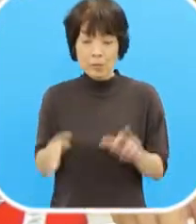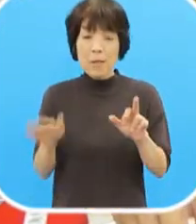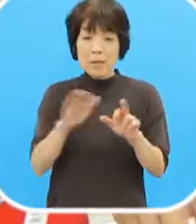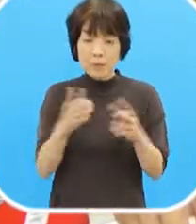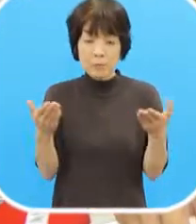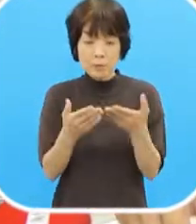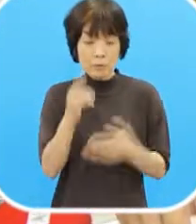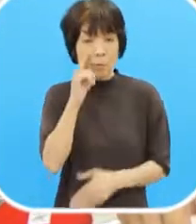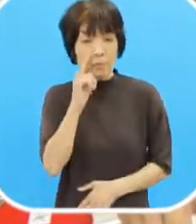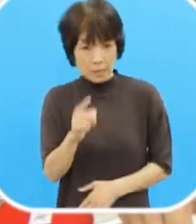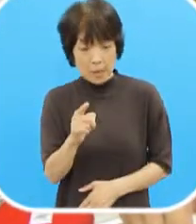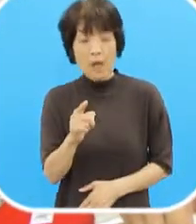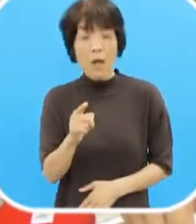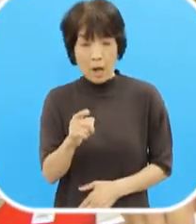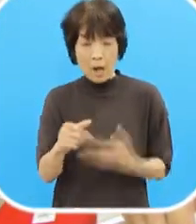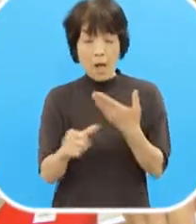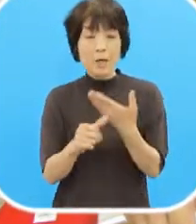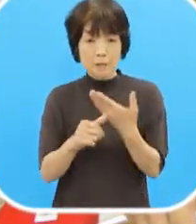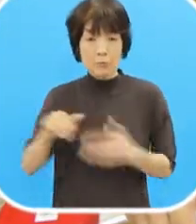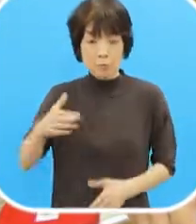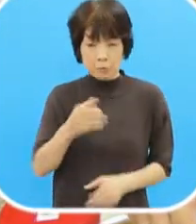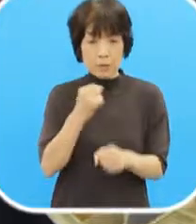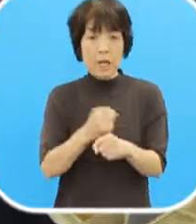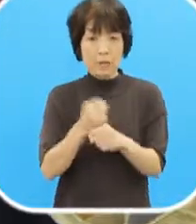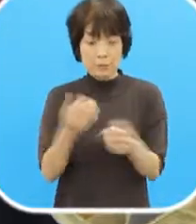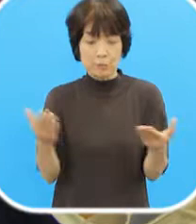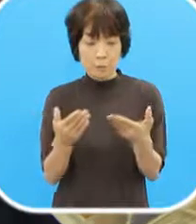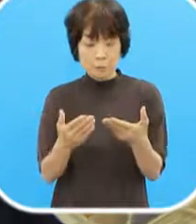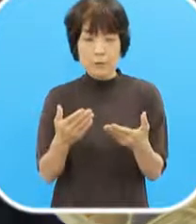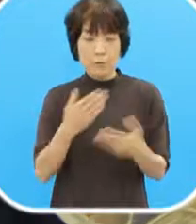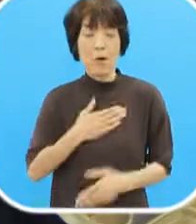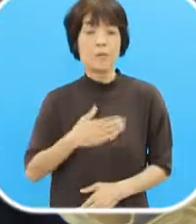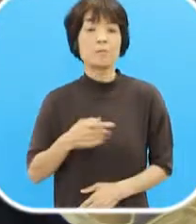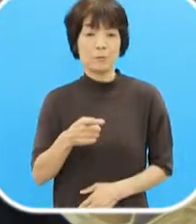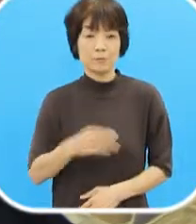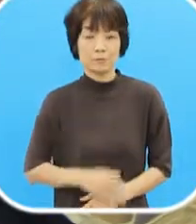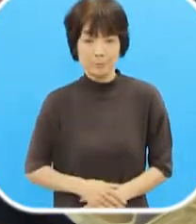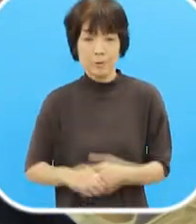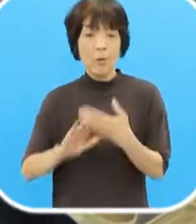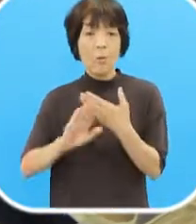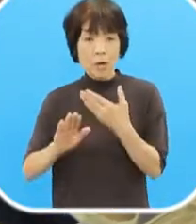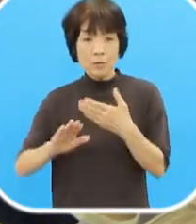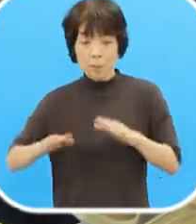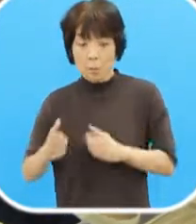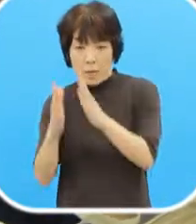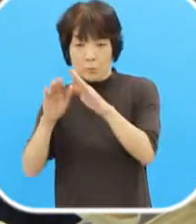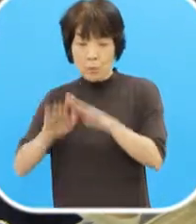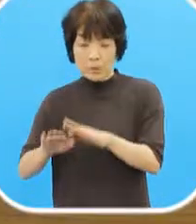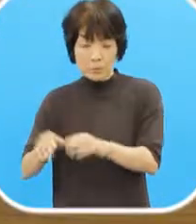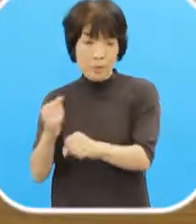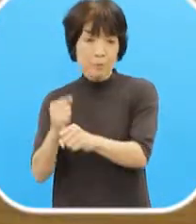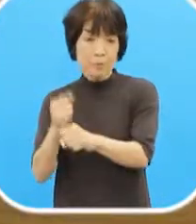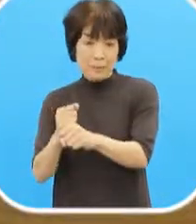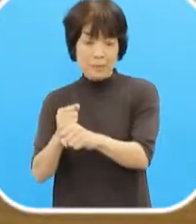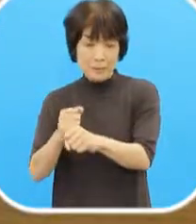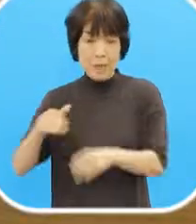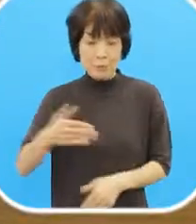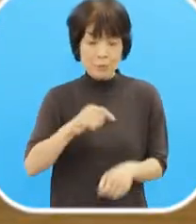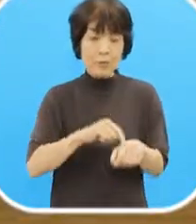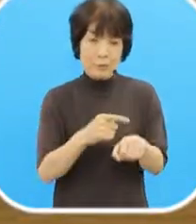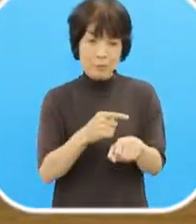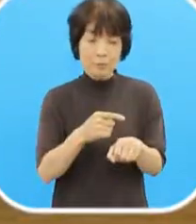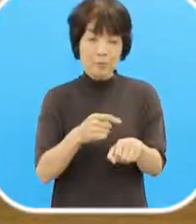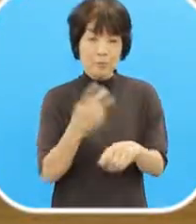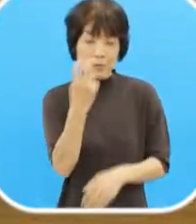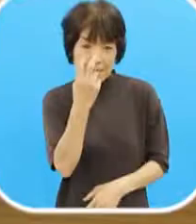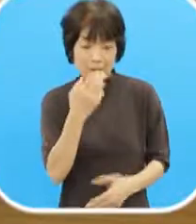センターの仕事を見ることでですね、はい、秋田県の水産業に触れることができます。他にも海藻おしば作りや水質検査などの体